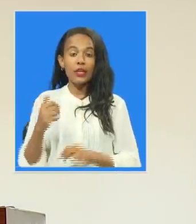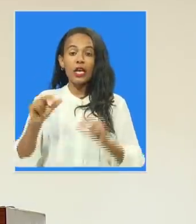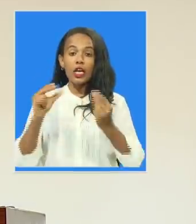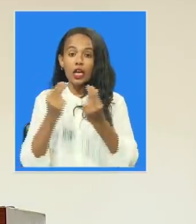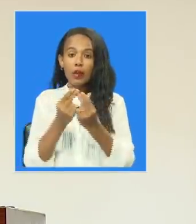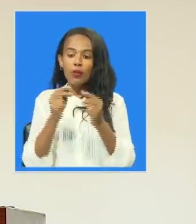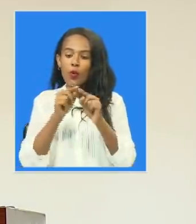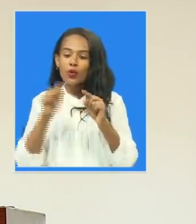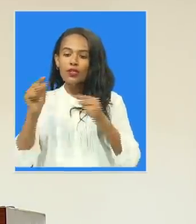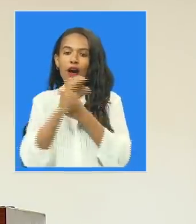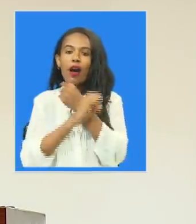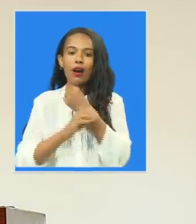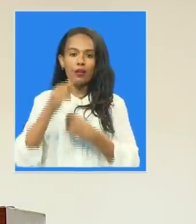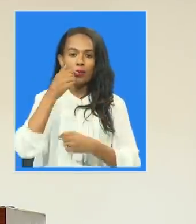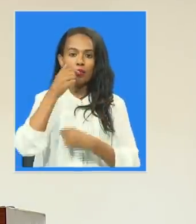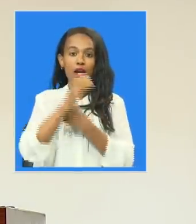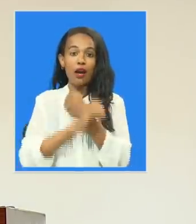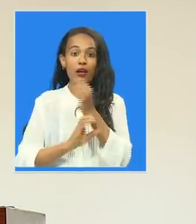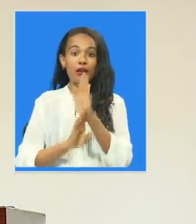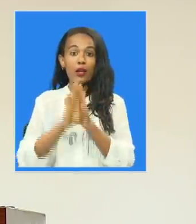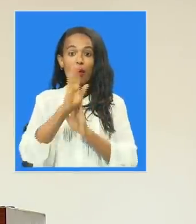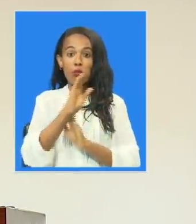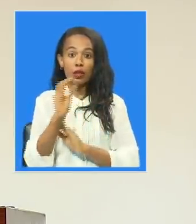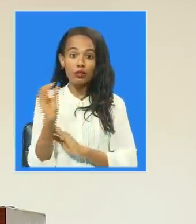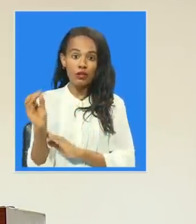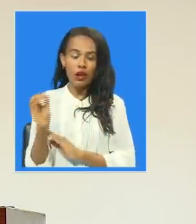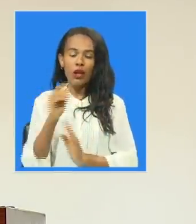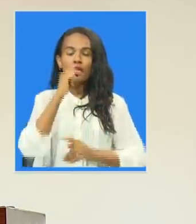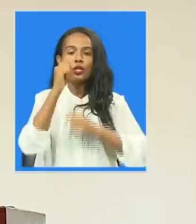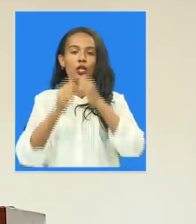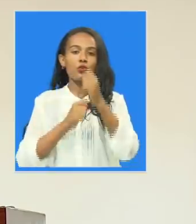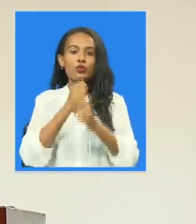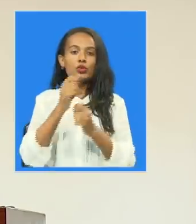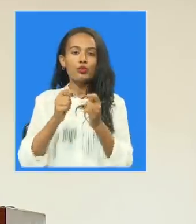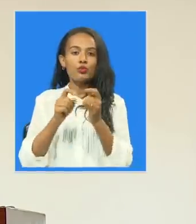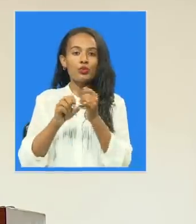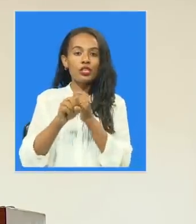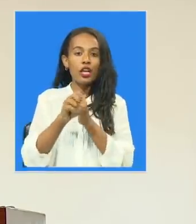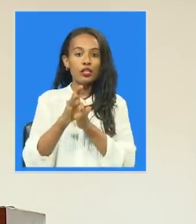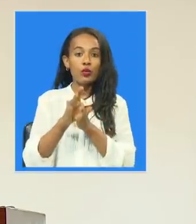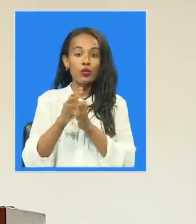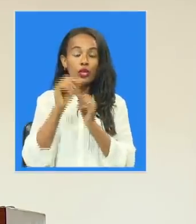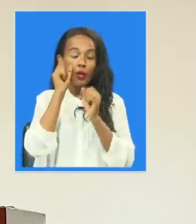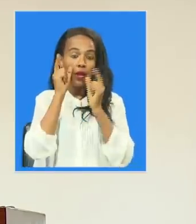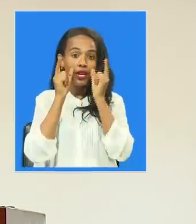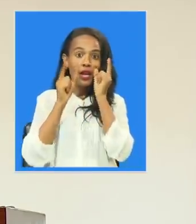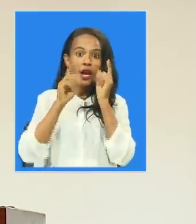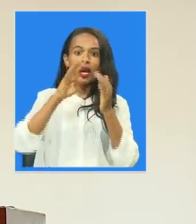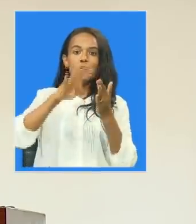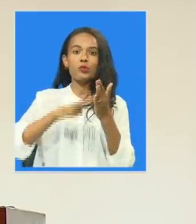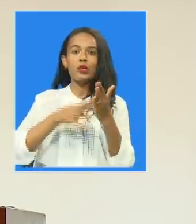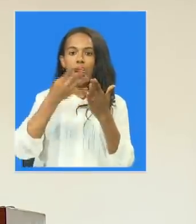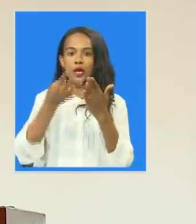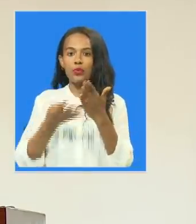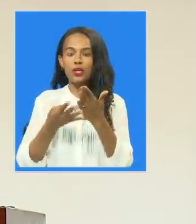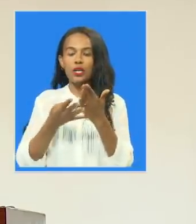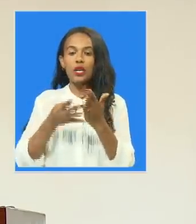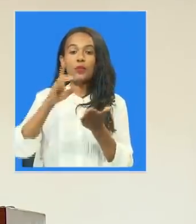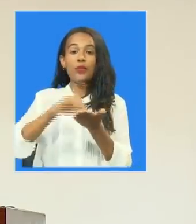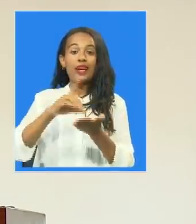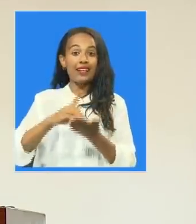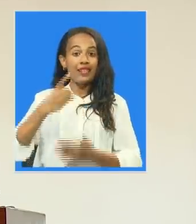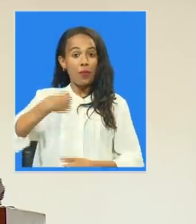እስከ ሀገር በሚለው ሀገርን የማልማትና የቱሪዝም ሴክተሩን የማነቃቃት መርሃ ግብር